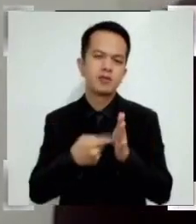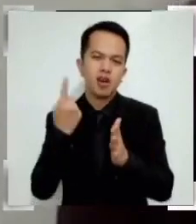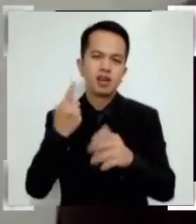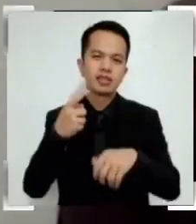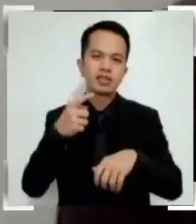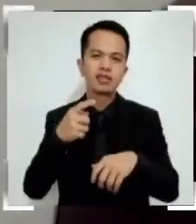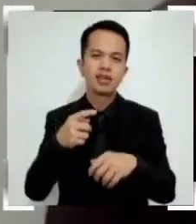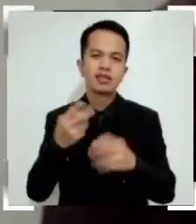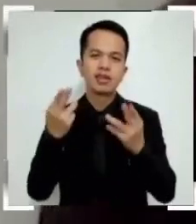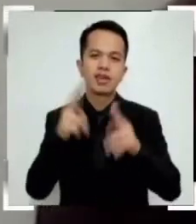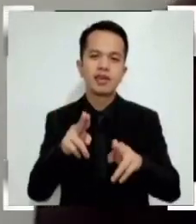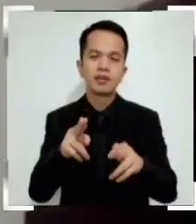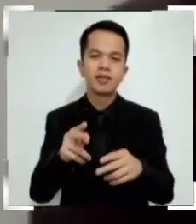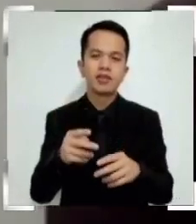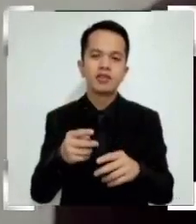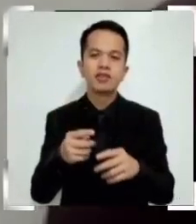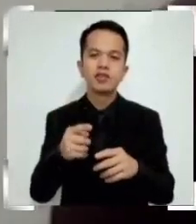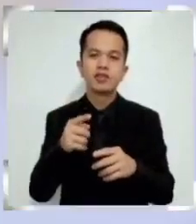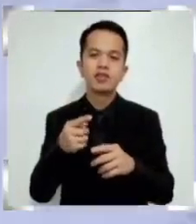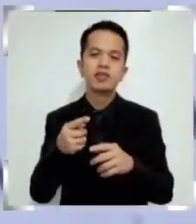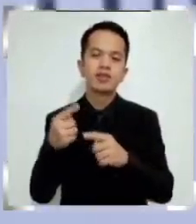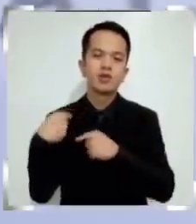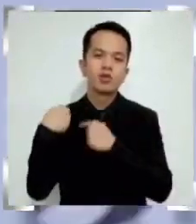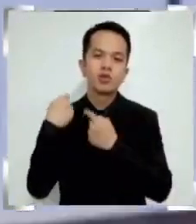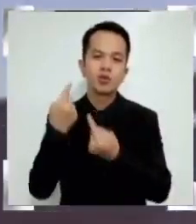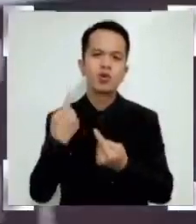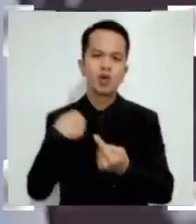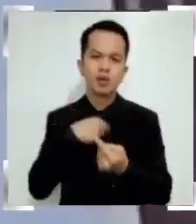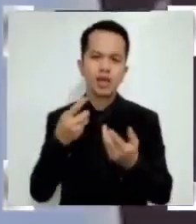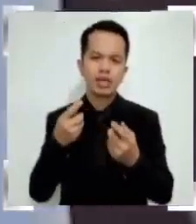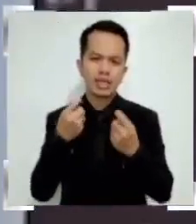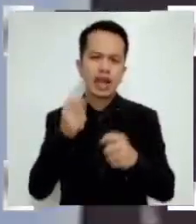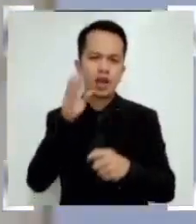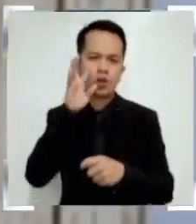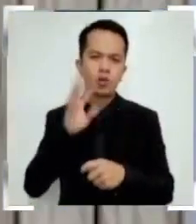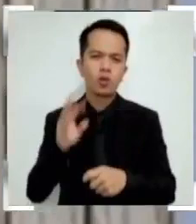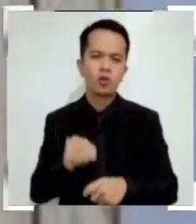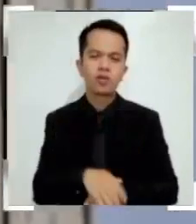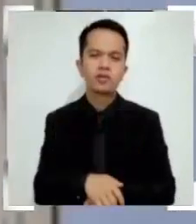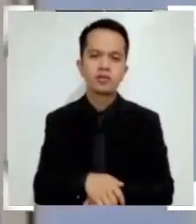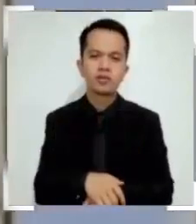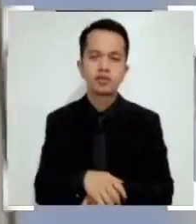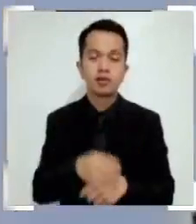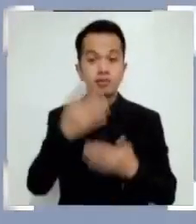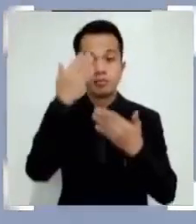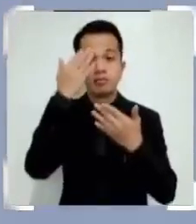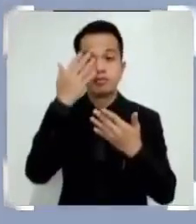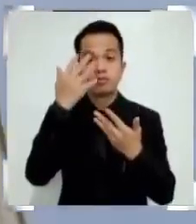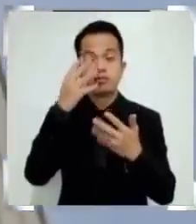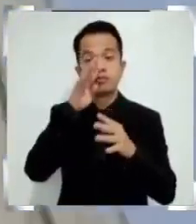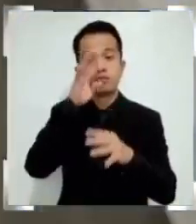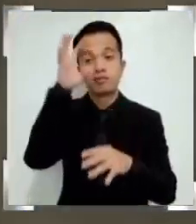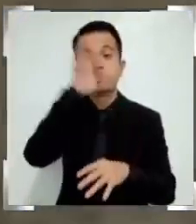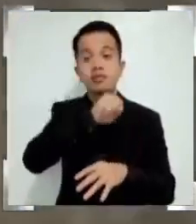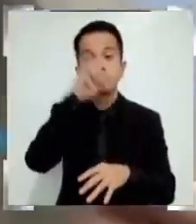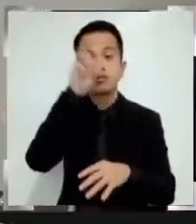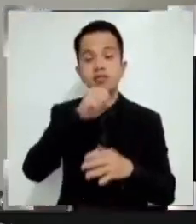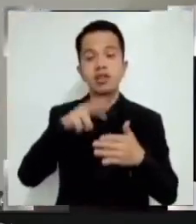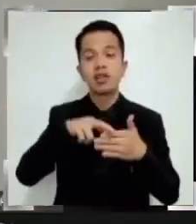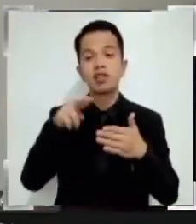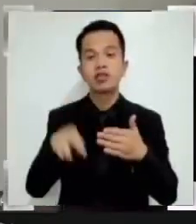from general bit. Gusto namin unique eh. Hindi nga raw nila alam ang resulta pagkatapos ng ultrasound test. Yung result po